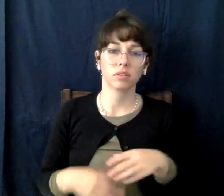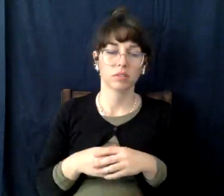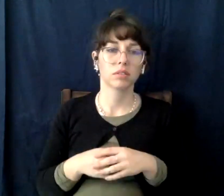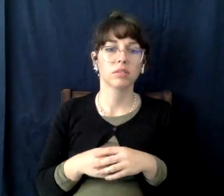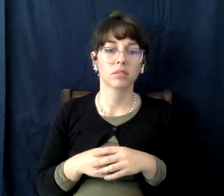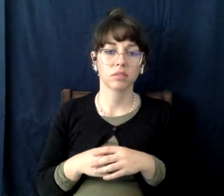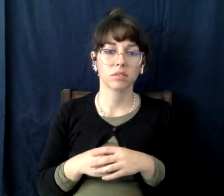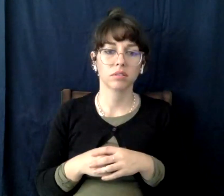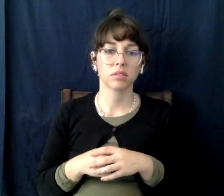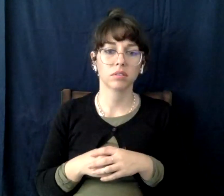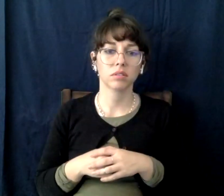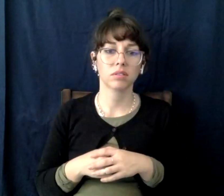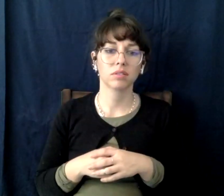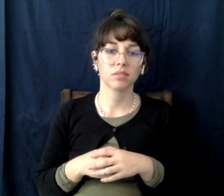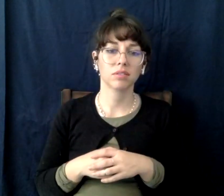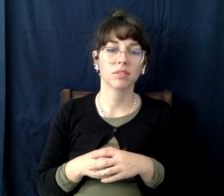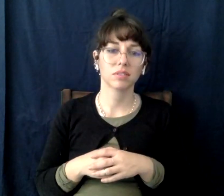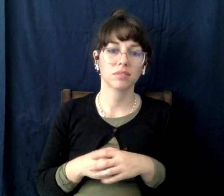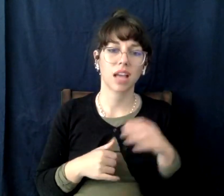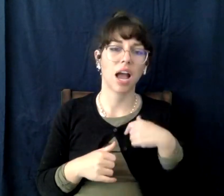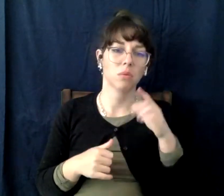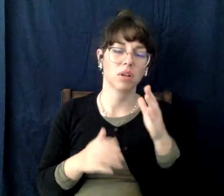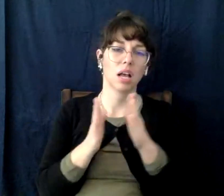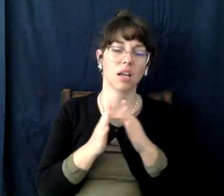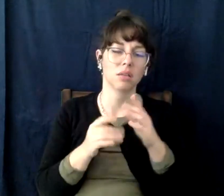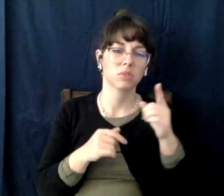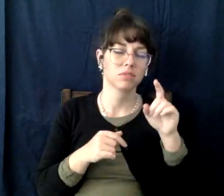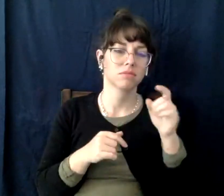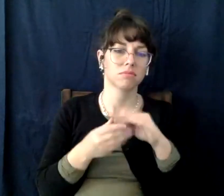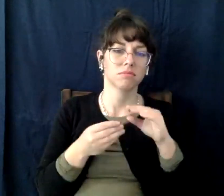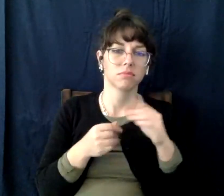again. Did you learn more about the competitive innovative roadmap.